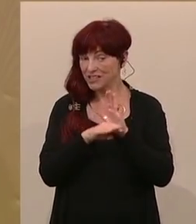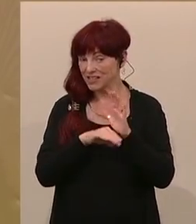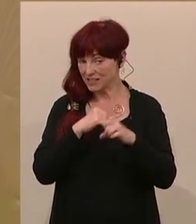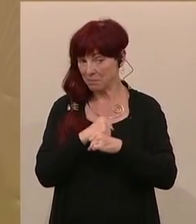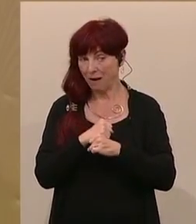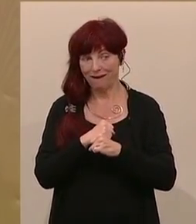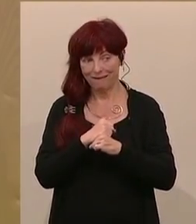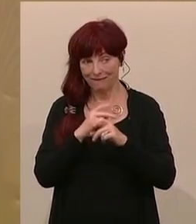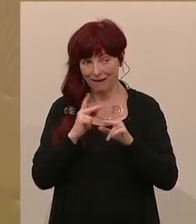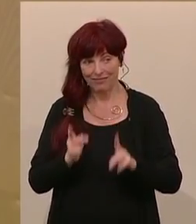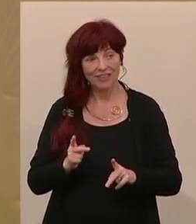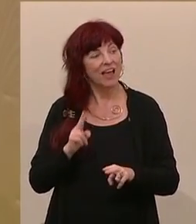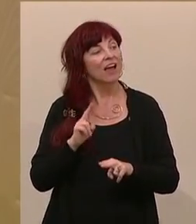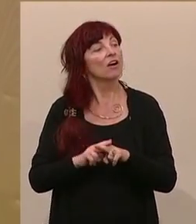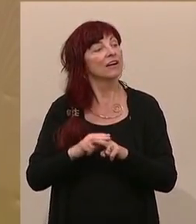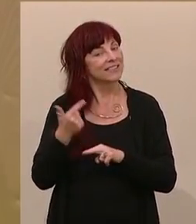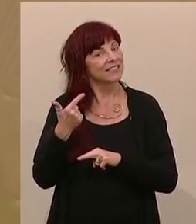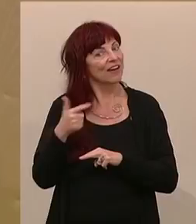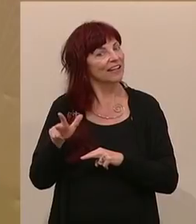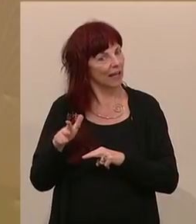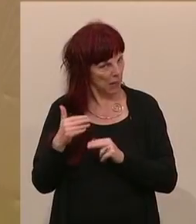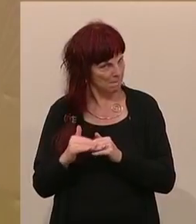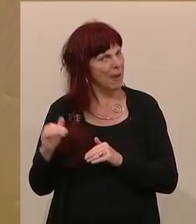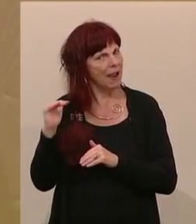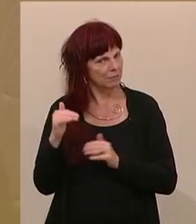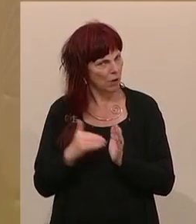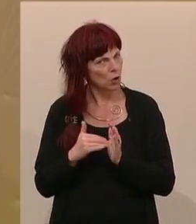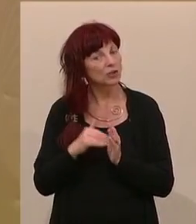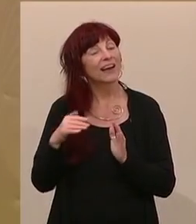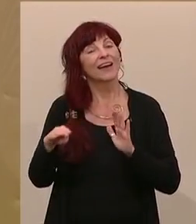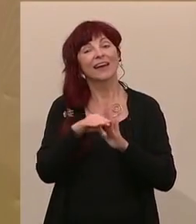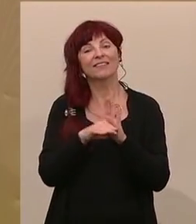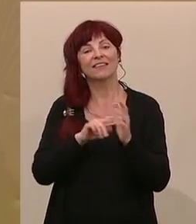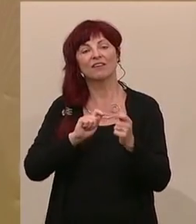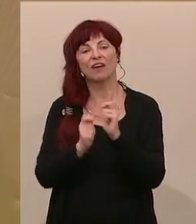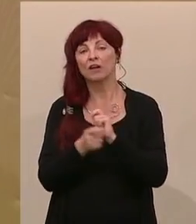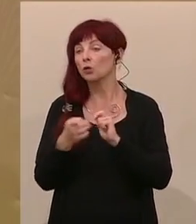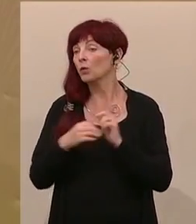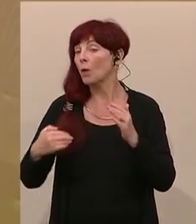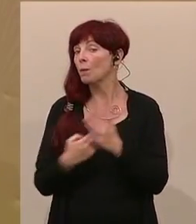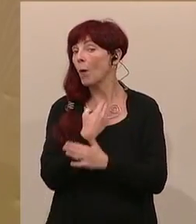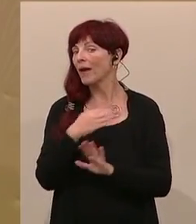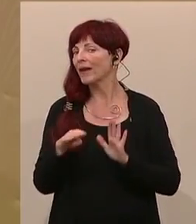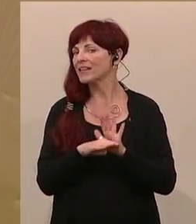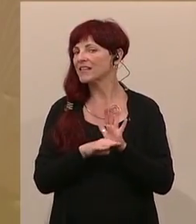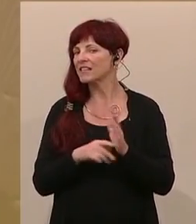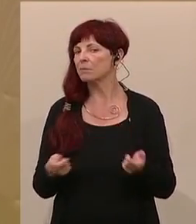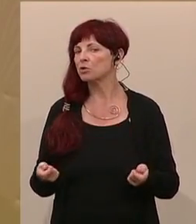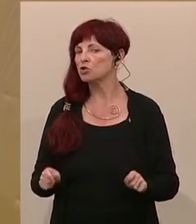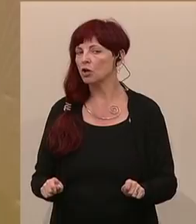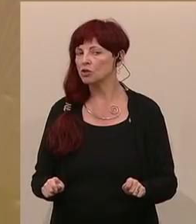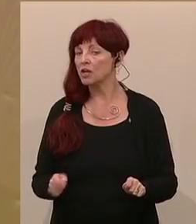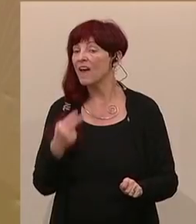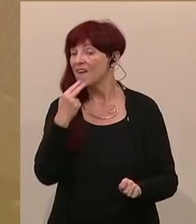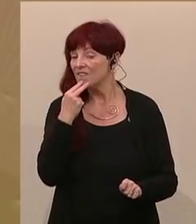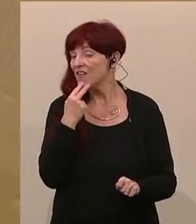richtigen Mehrheit von 2/3. Ja, hier werden Gesetze geändert oder neue Gesetze beschlossen. Das heißt, das Recht geht vom Volk